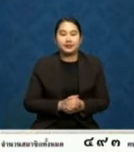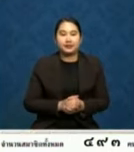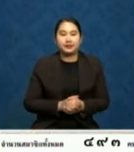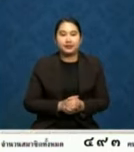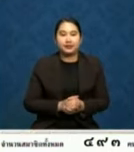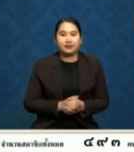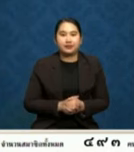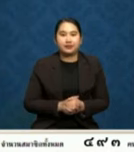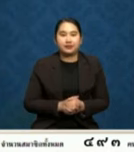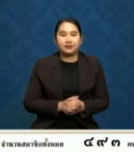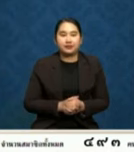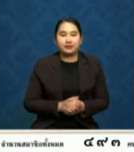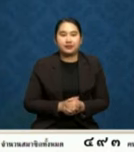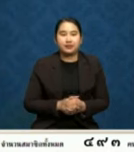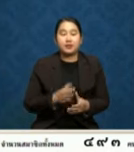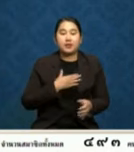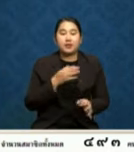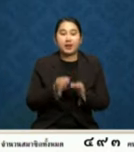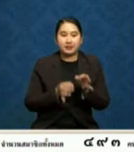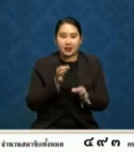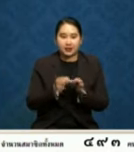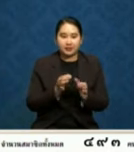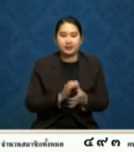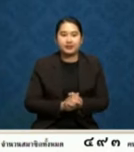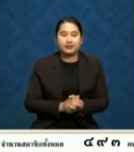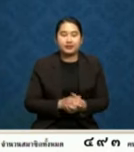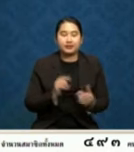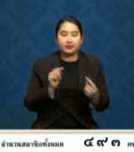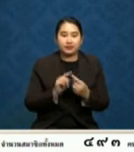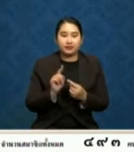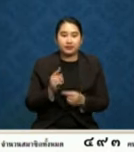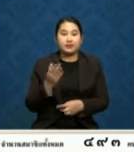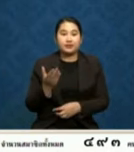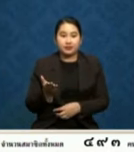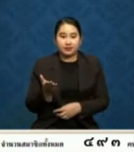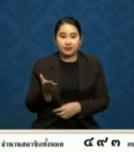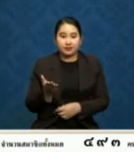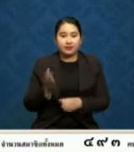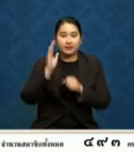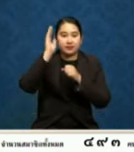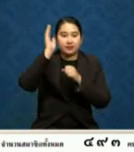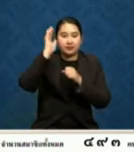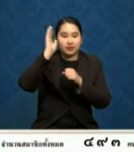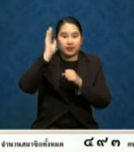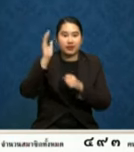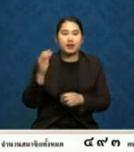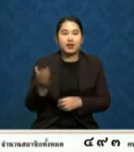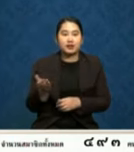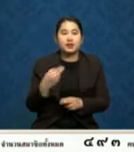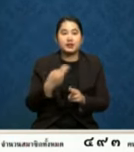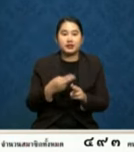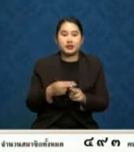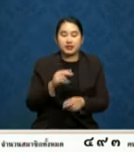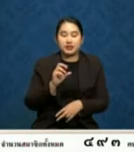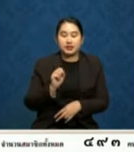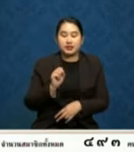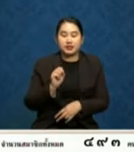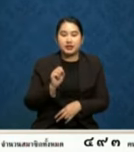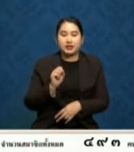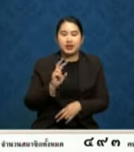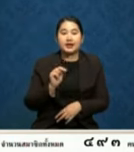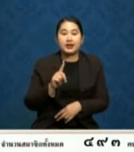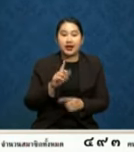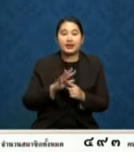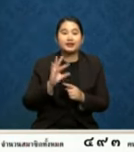การขอชี้แจงในกรณีที่ท่านผู้อภิปรายคุณณัชชาบุญญชัยอินสวัสดิ์